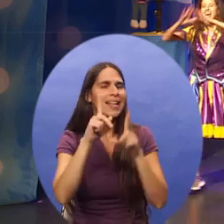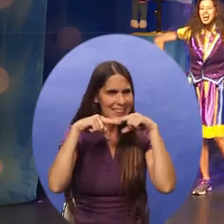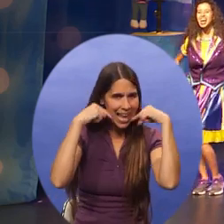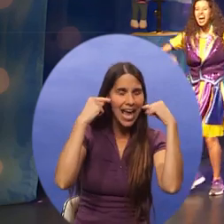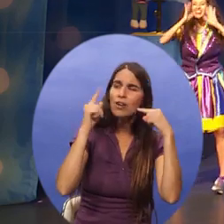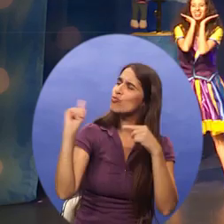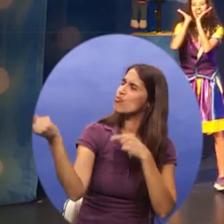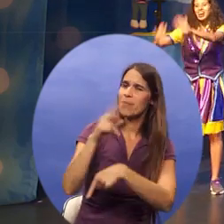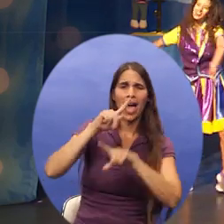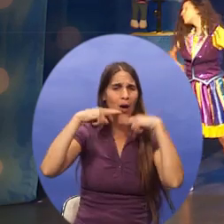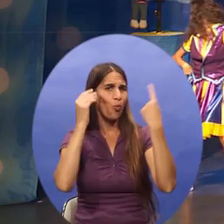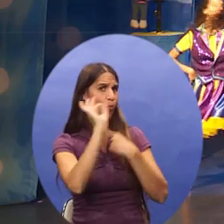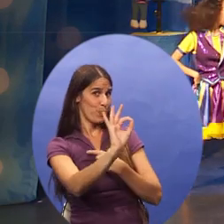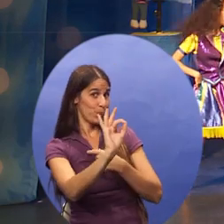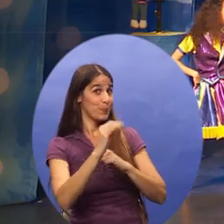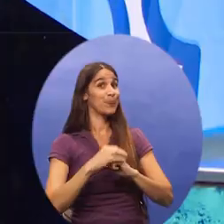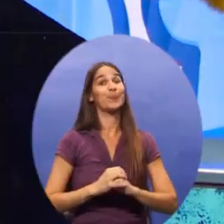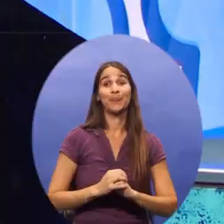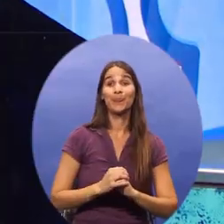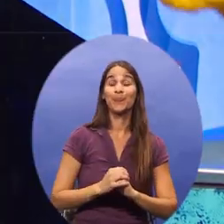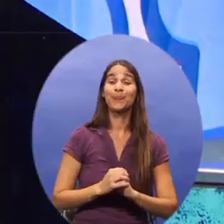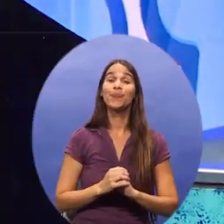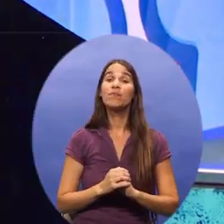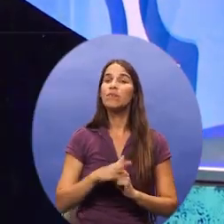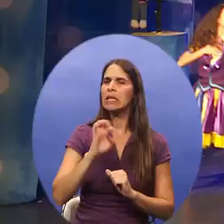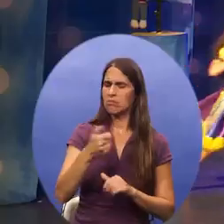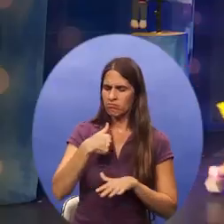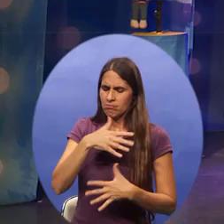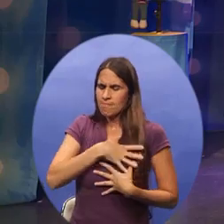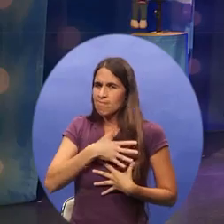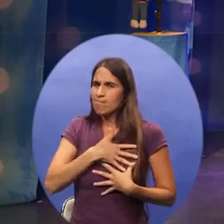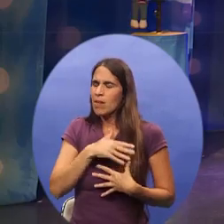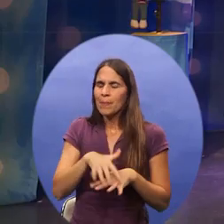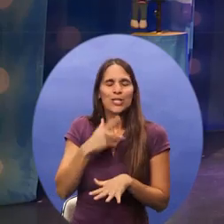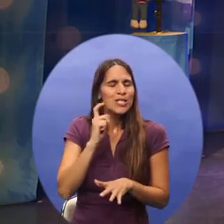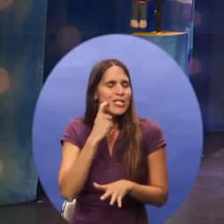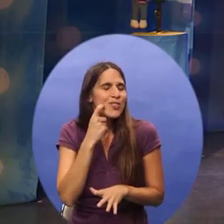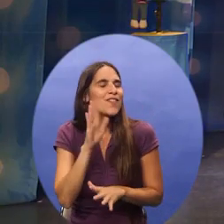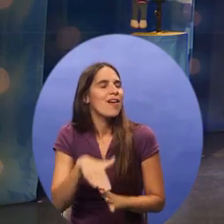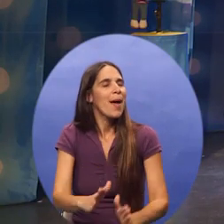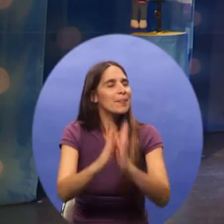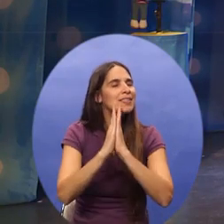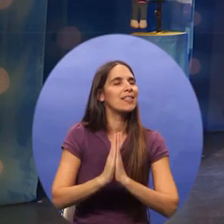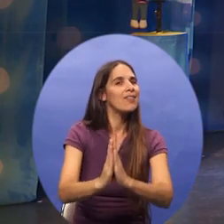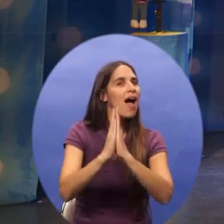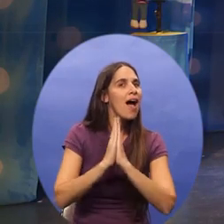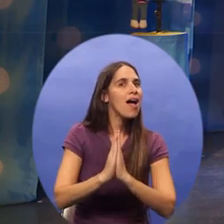בשבילך, תחייך ויחייכו לך. אם בלבך יש צחוק וגם